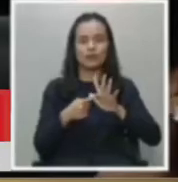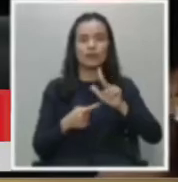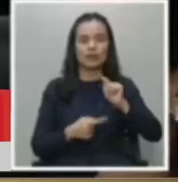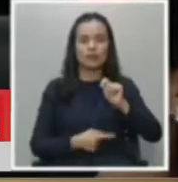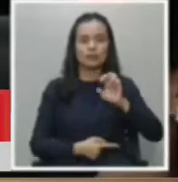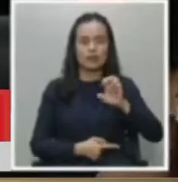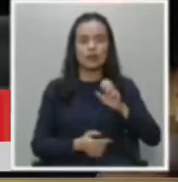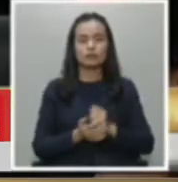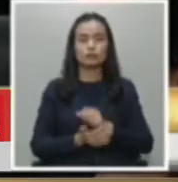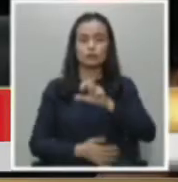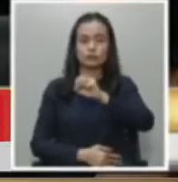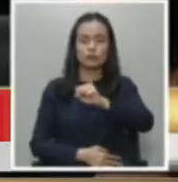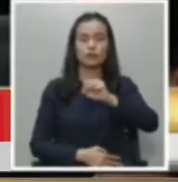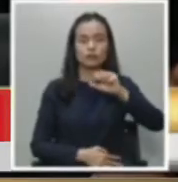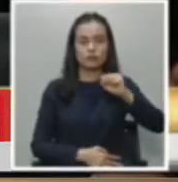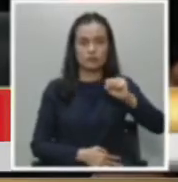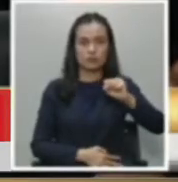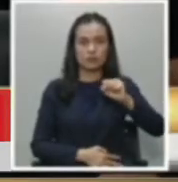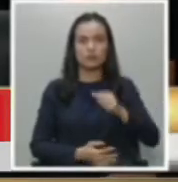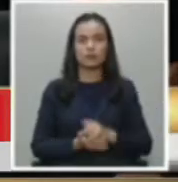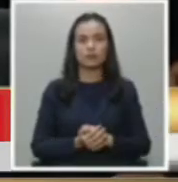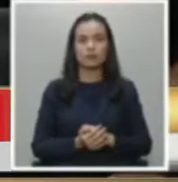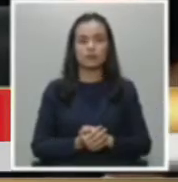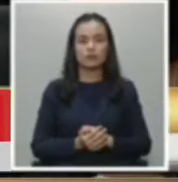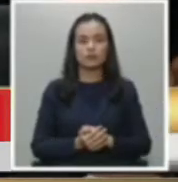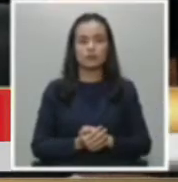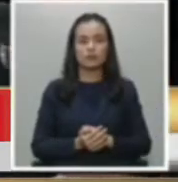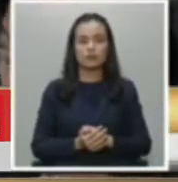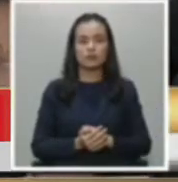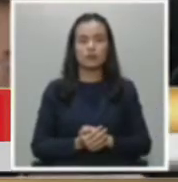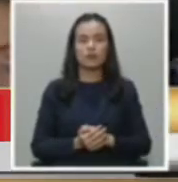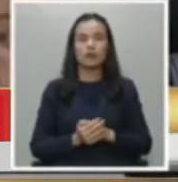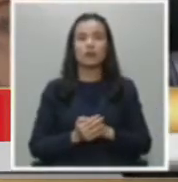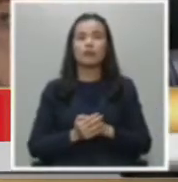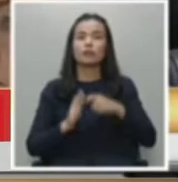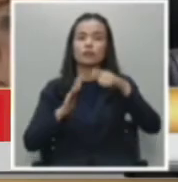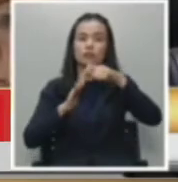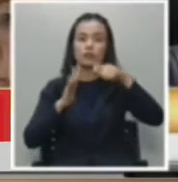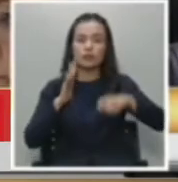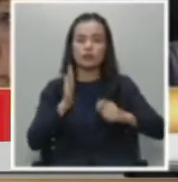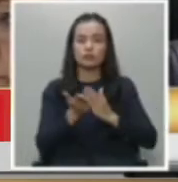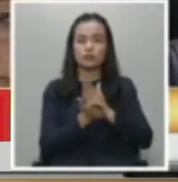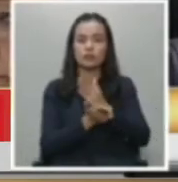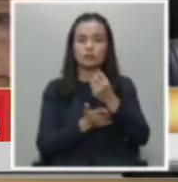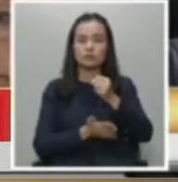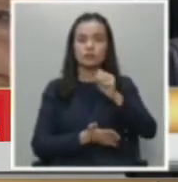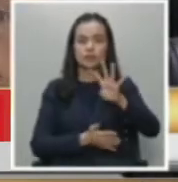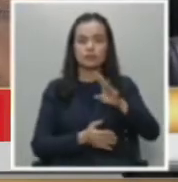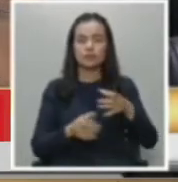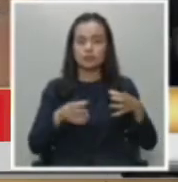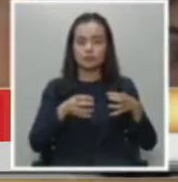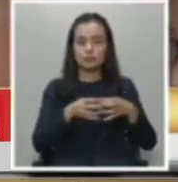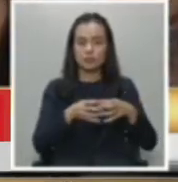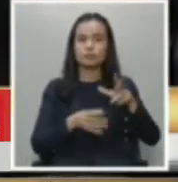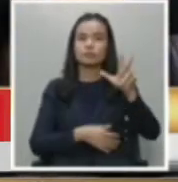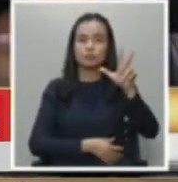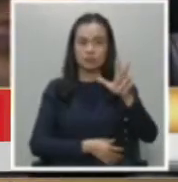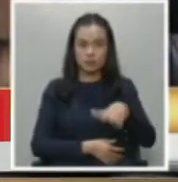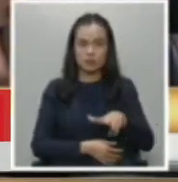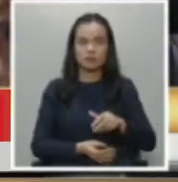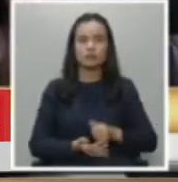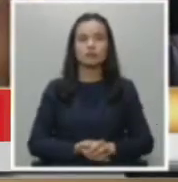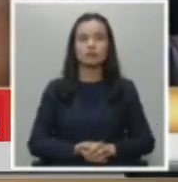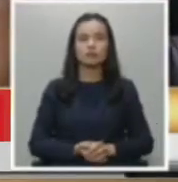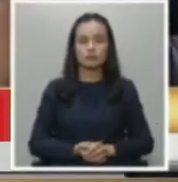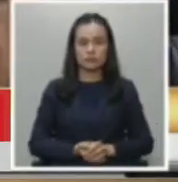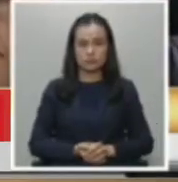สมาชิกสภาผู้แทนราษฎรจังหวัดนครราชสีมาเขต14พรรคเพื่อไทยสิ่ง